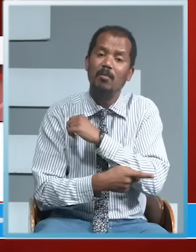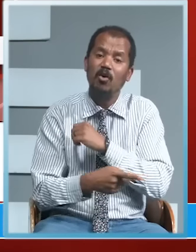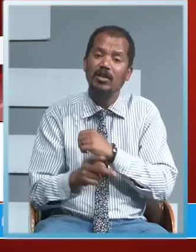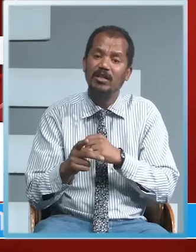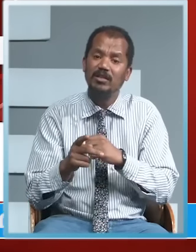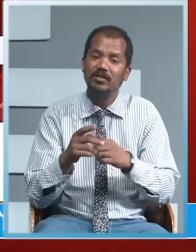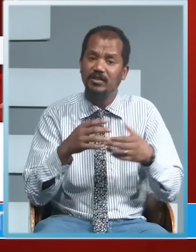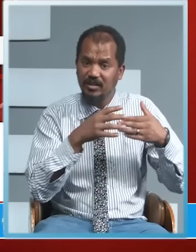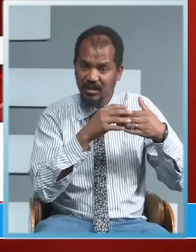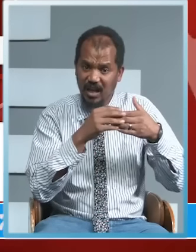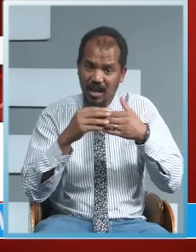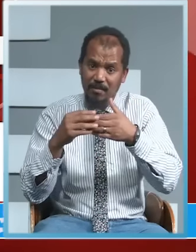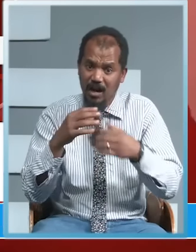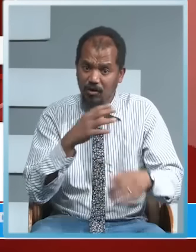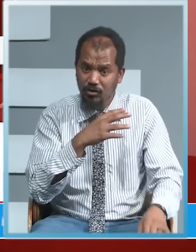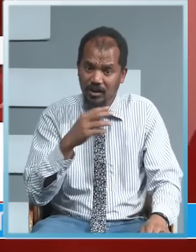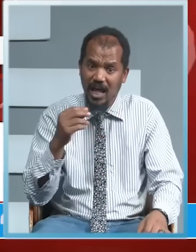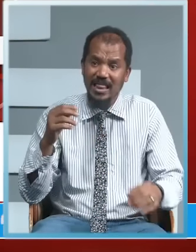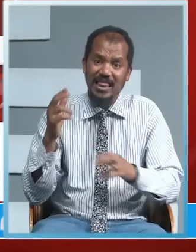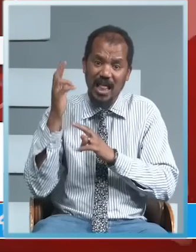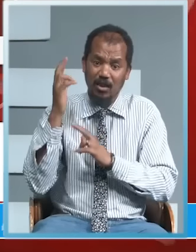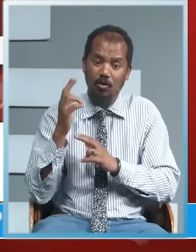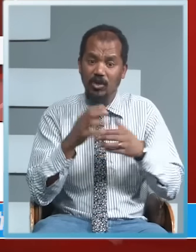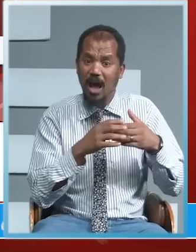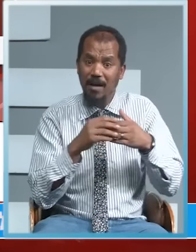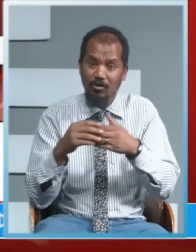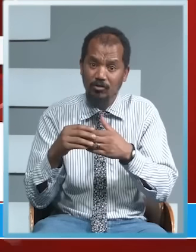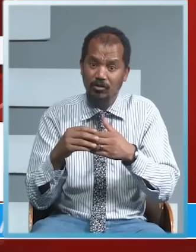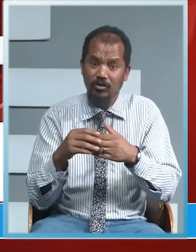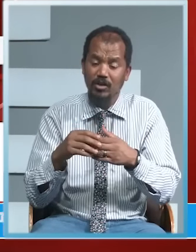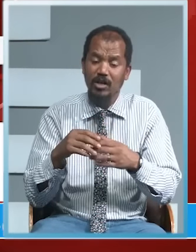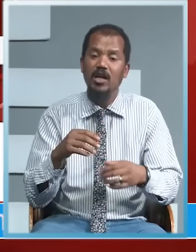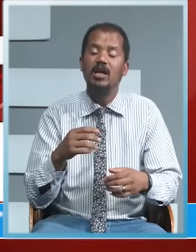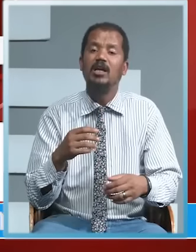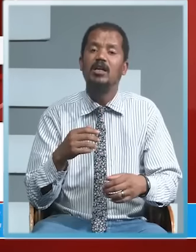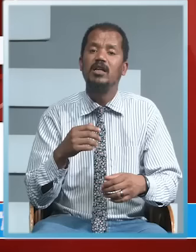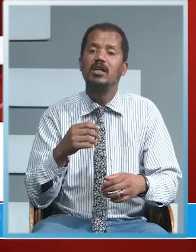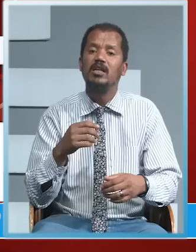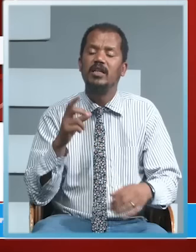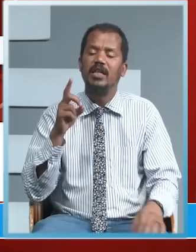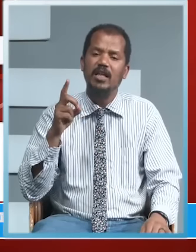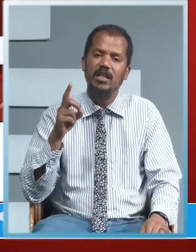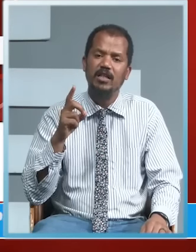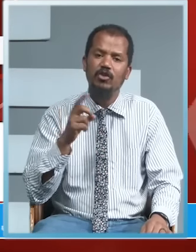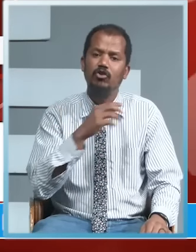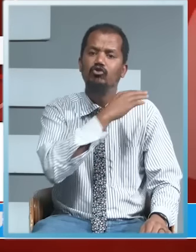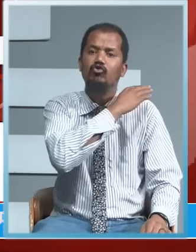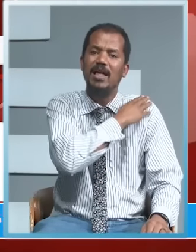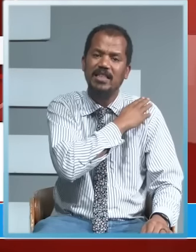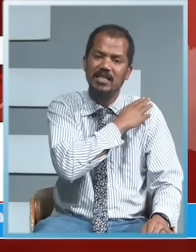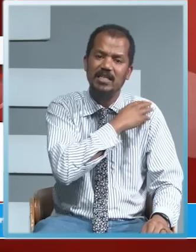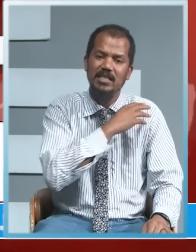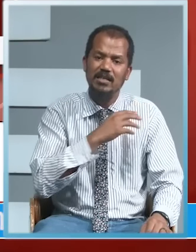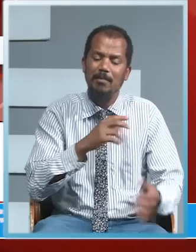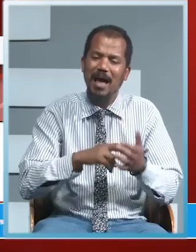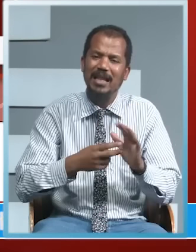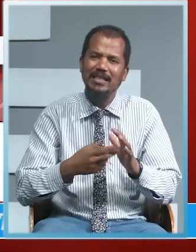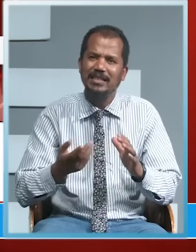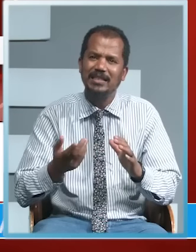የፖለቲካ የአመራሮች እና የታጣቂዎች አመራሮች እና የቦዲን አመራሮች የሹመት